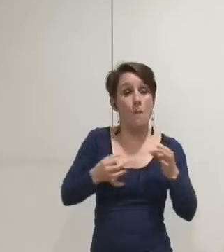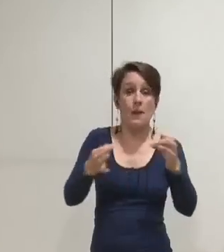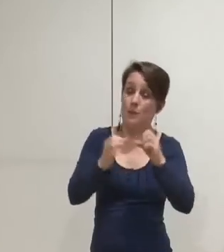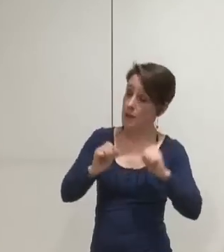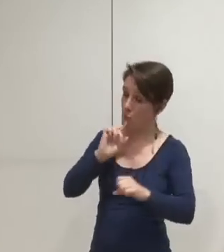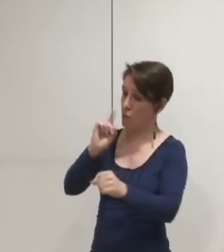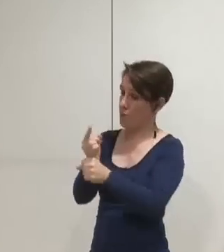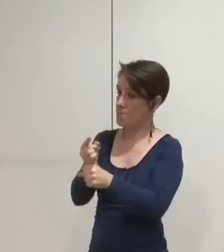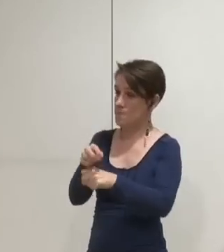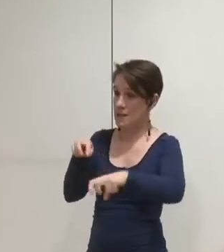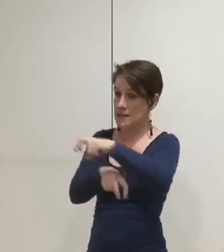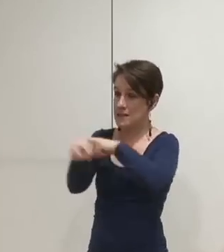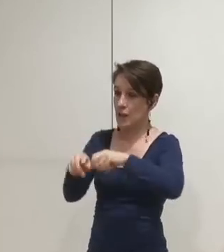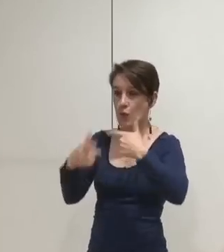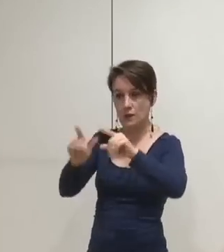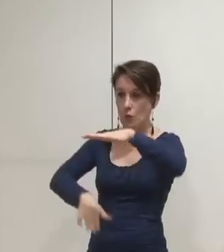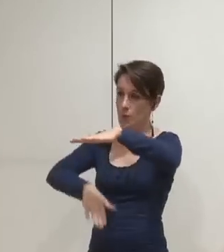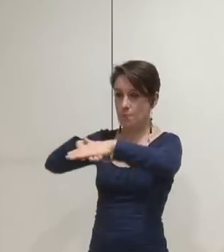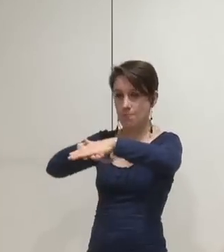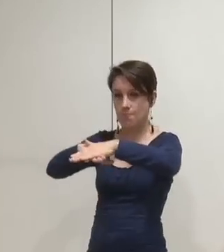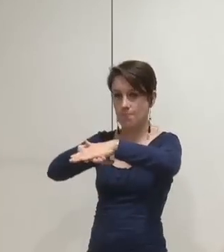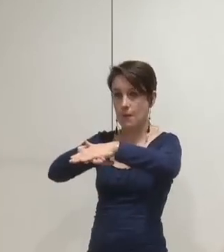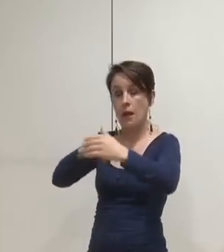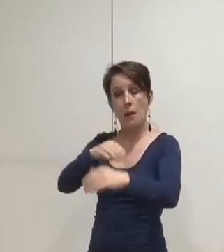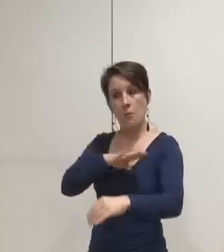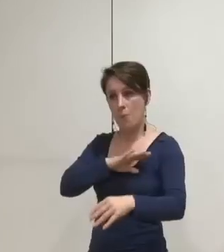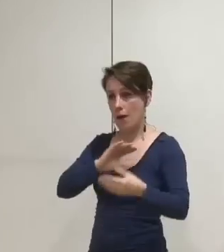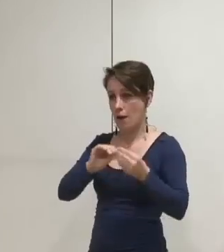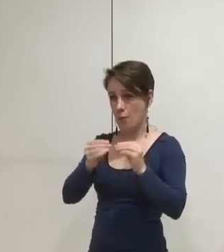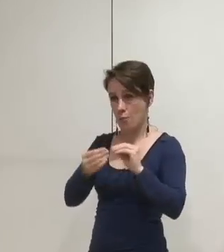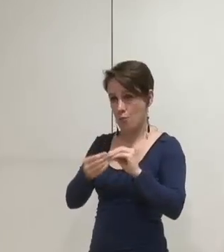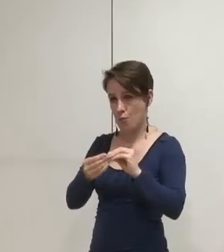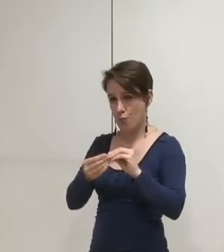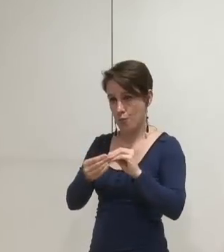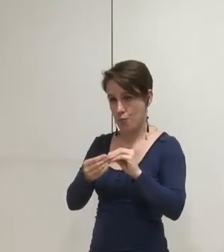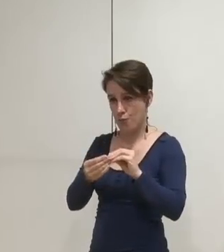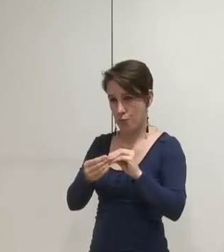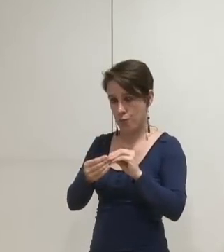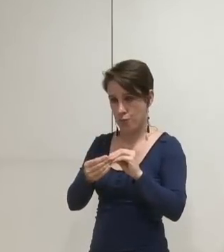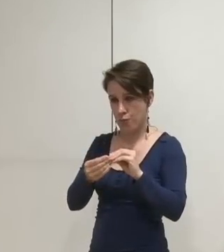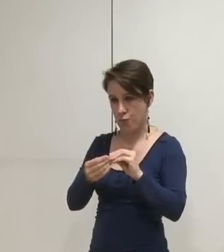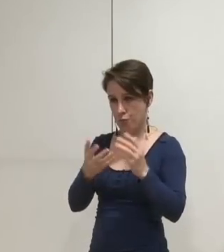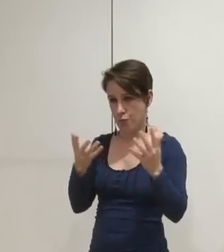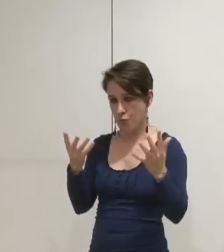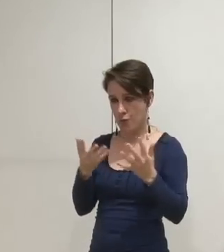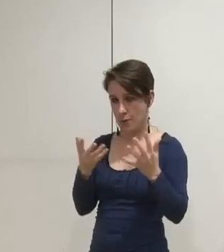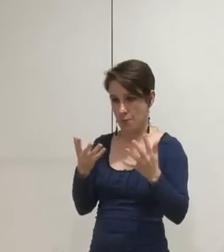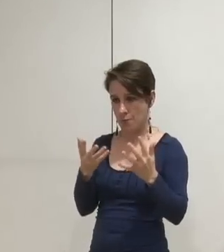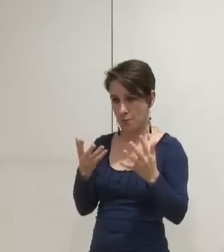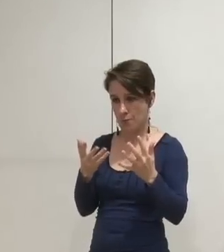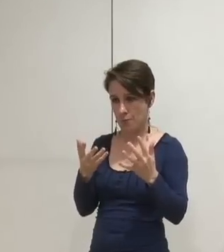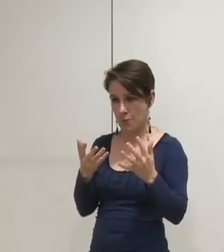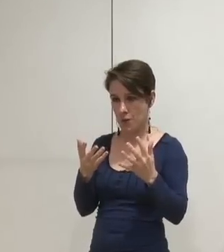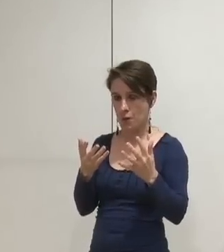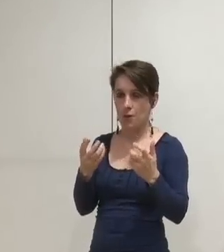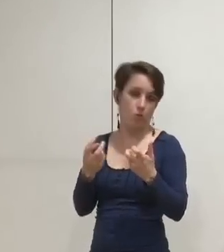personnes pour des motifs limitativement admis par la Cour de justice et